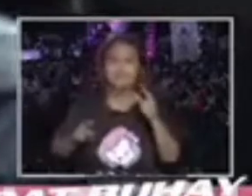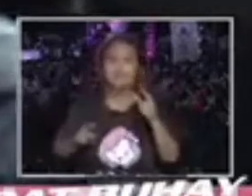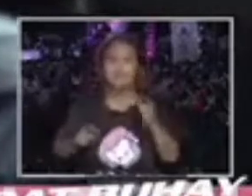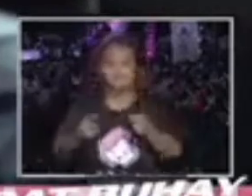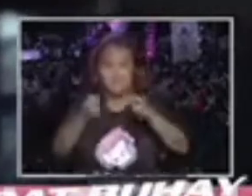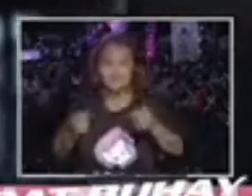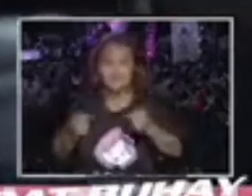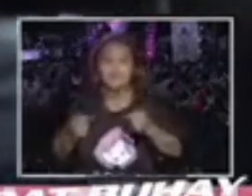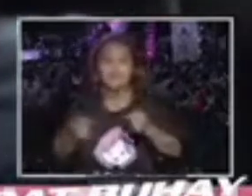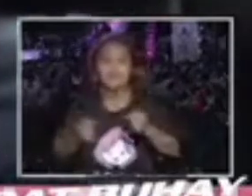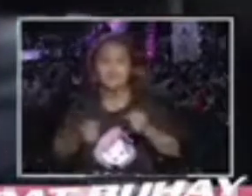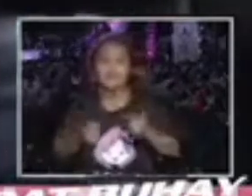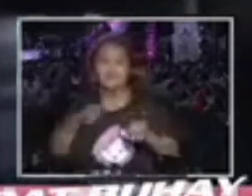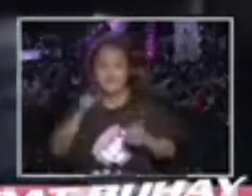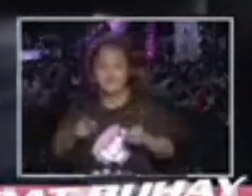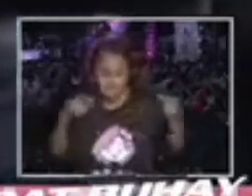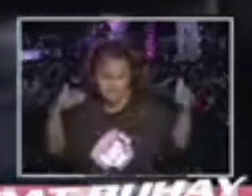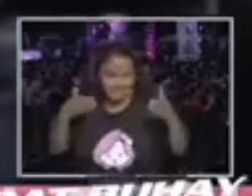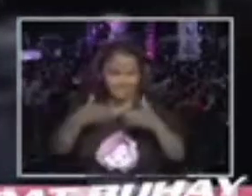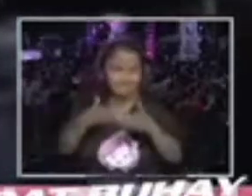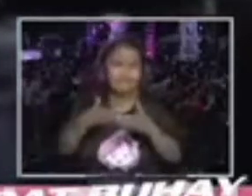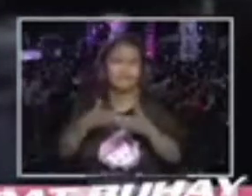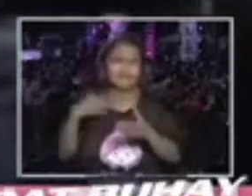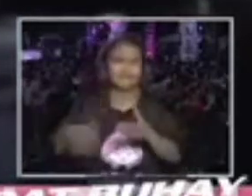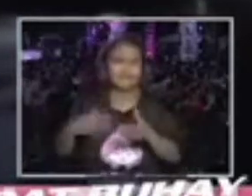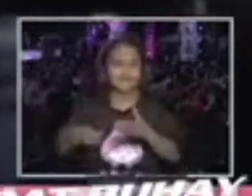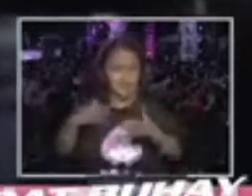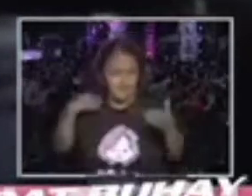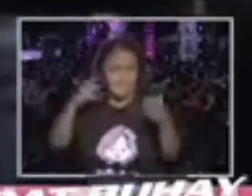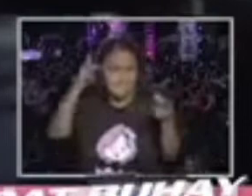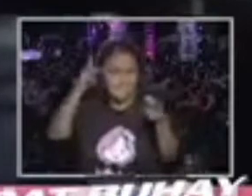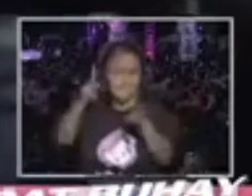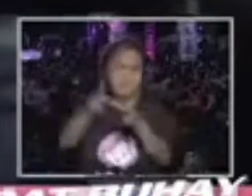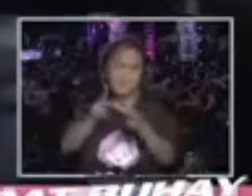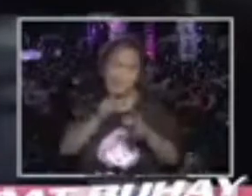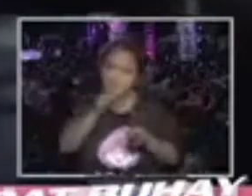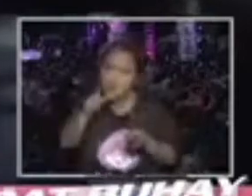at nagtututok ng sarili sa dakilang layunin.